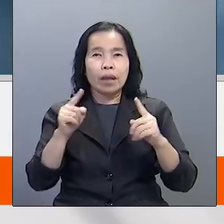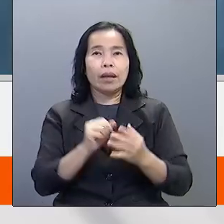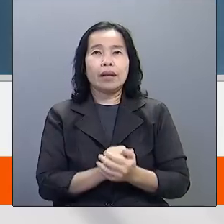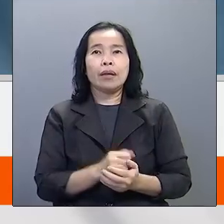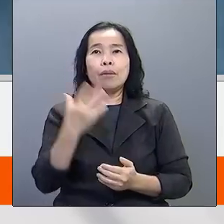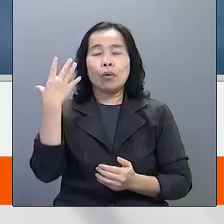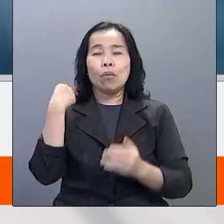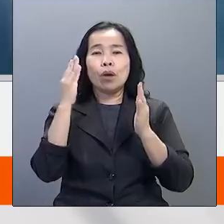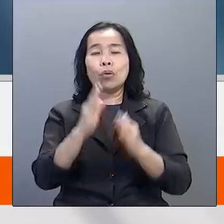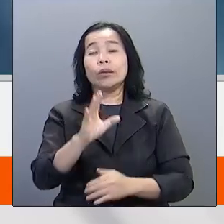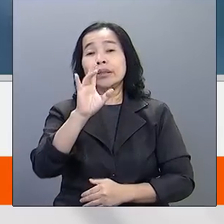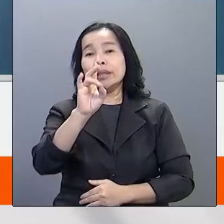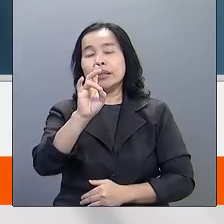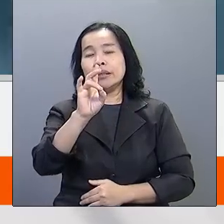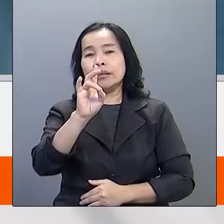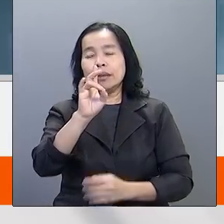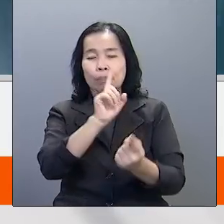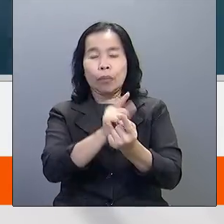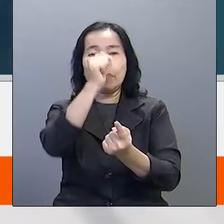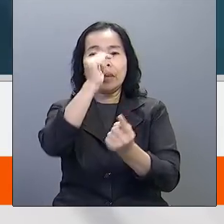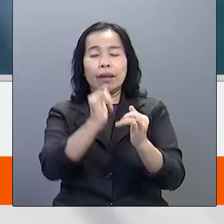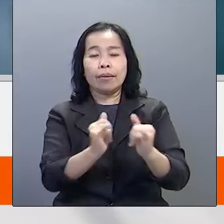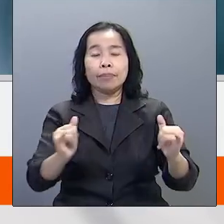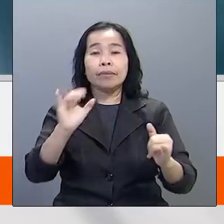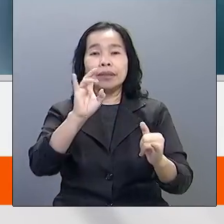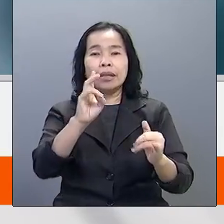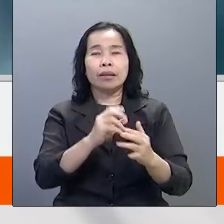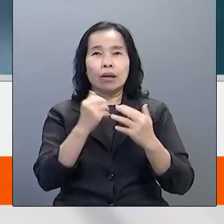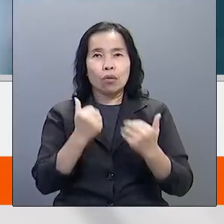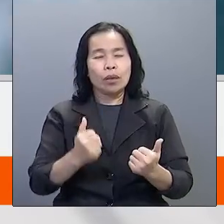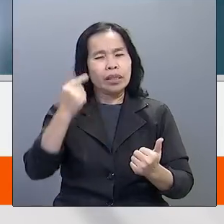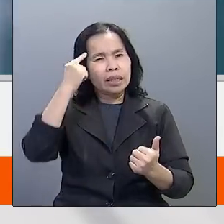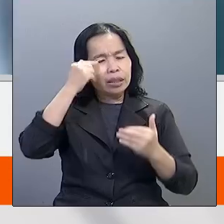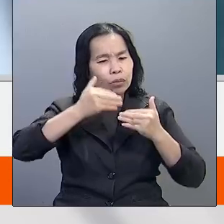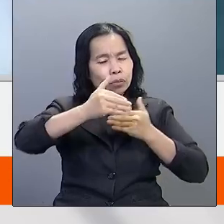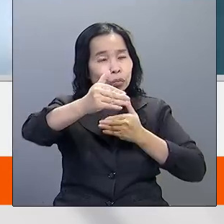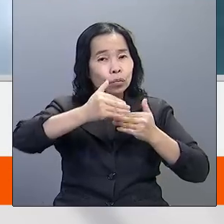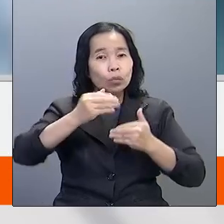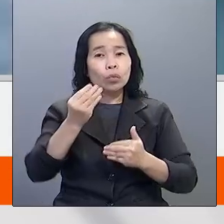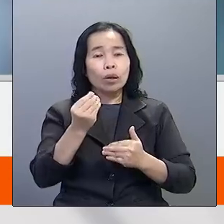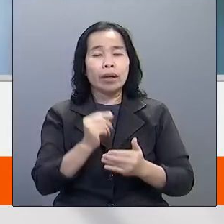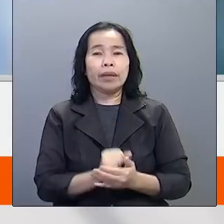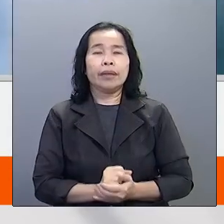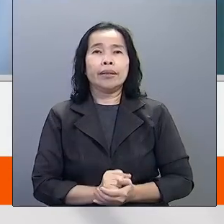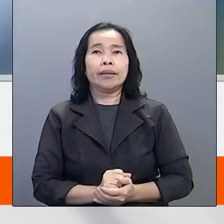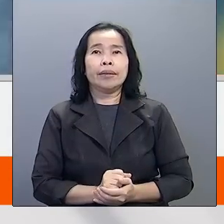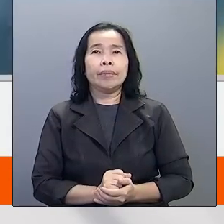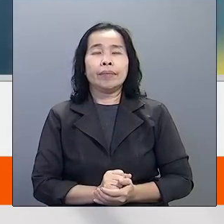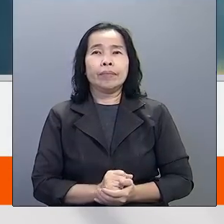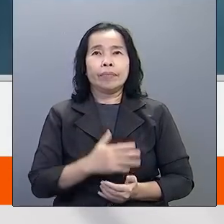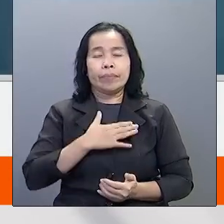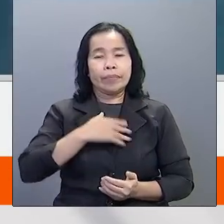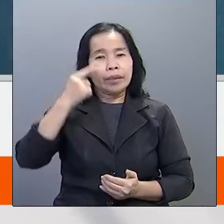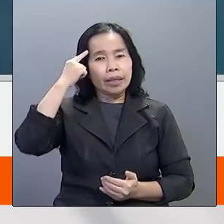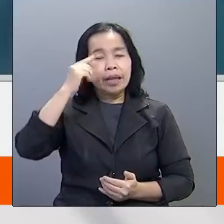วาน7คนครับ ค่ะวางกรอบพื้นที่ในการค้นหาตอนนี้ประมาณกี่ตารางกิโลเมตรคะท่านคะ ครับก็ถ้าคิดเป็นตาร